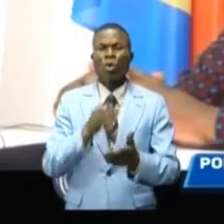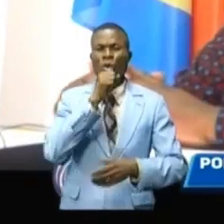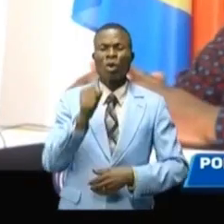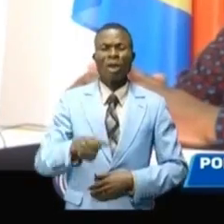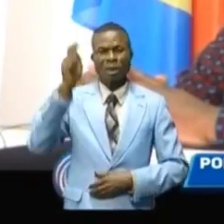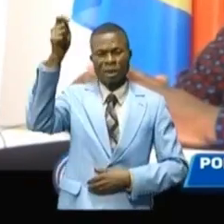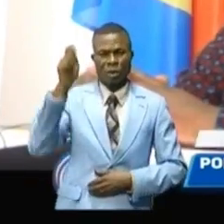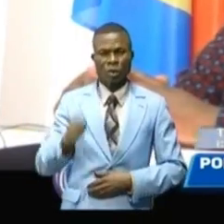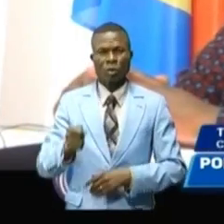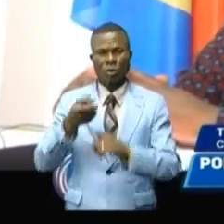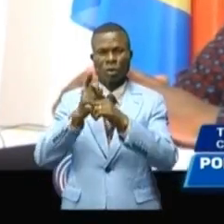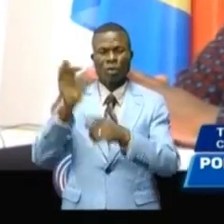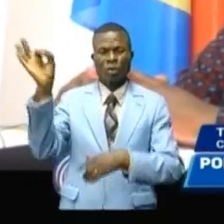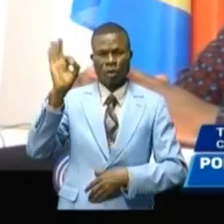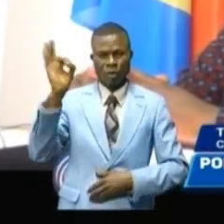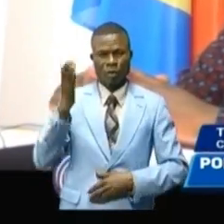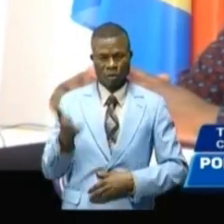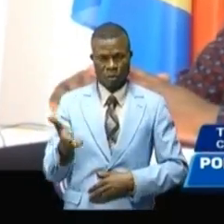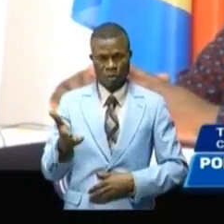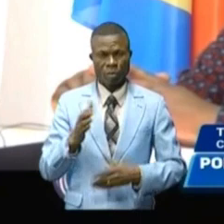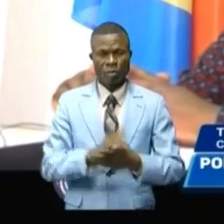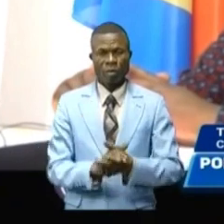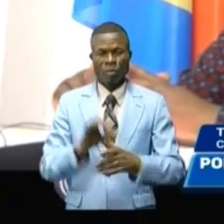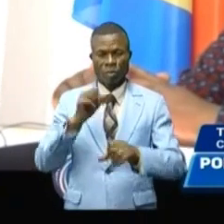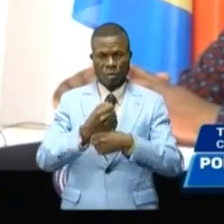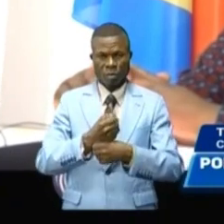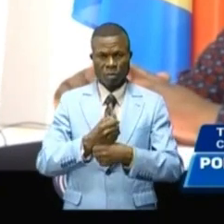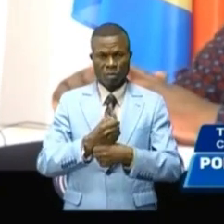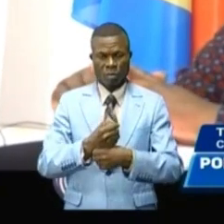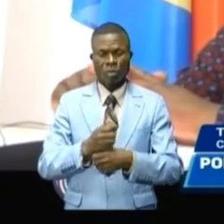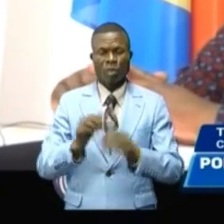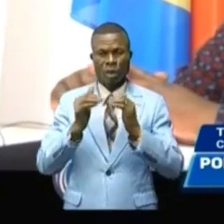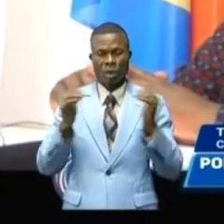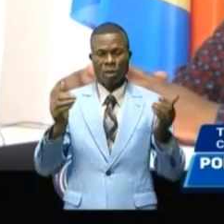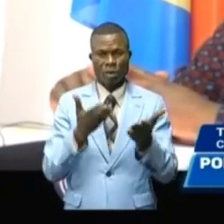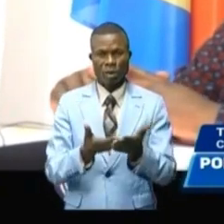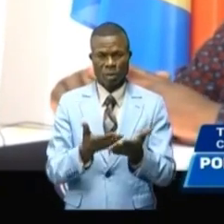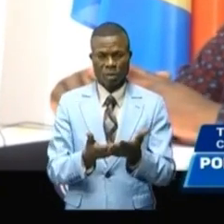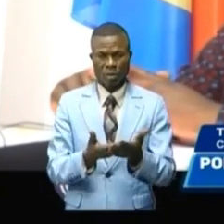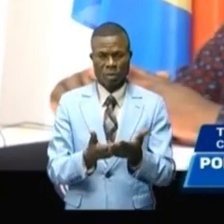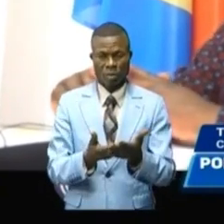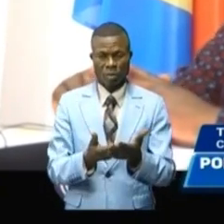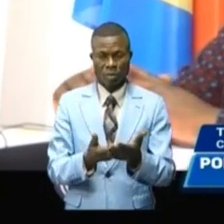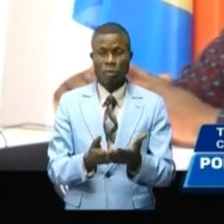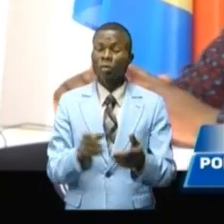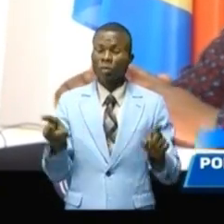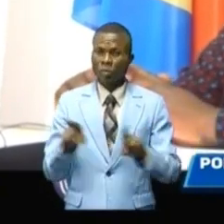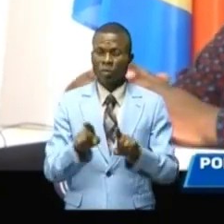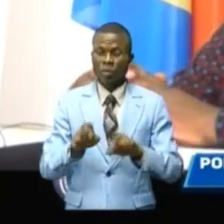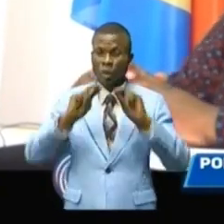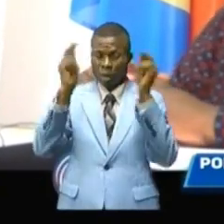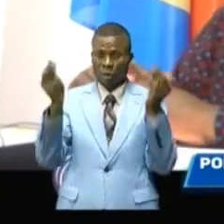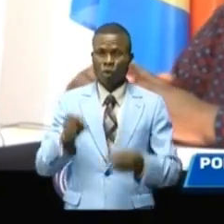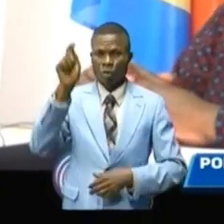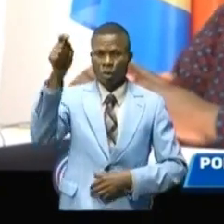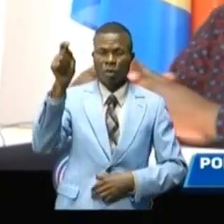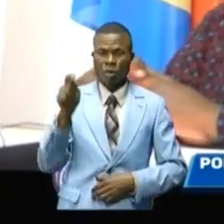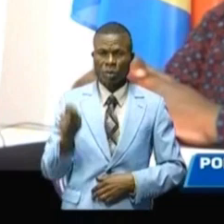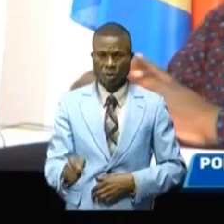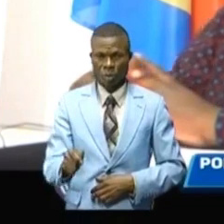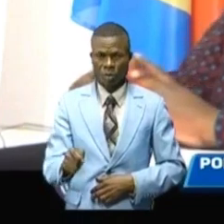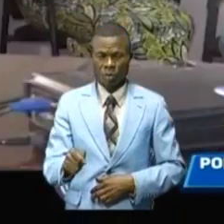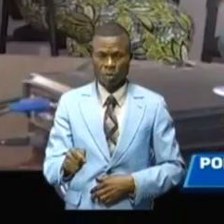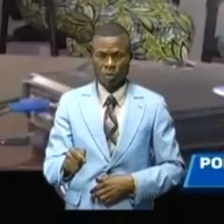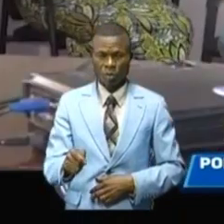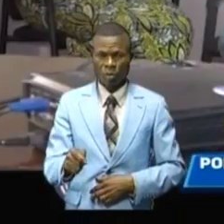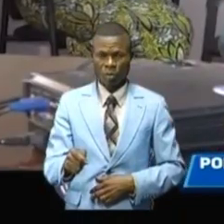PDDRCS travaille pour la restauration de l'autorité militaire. Tant que les groupes armés